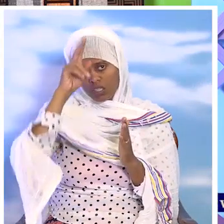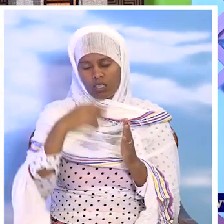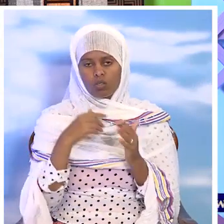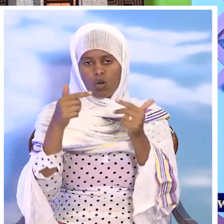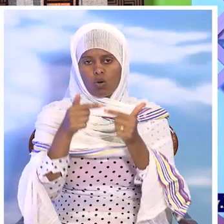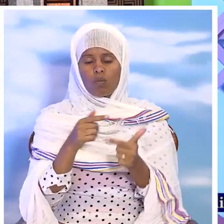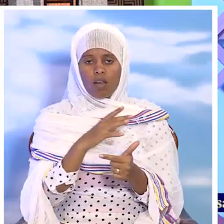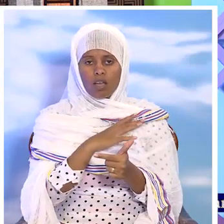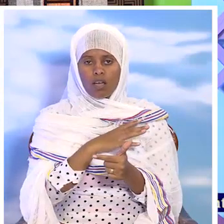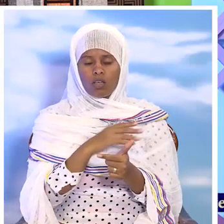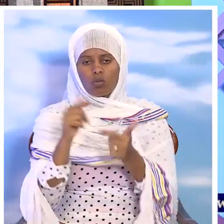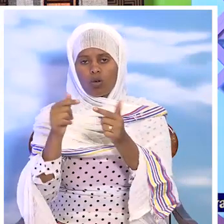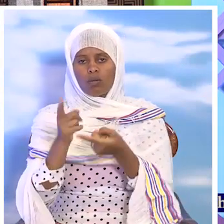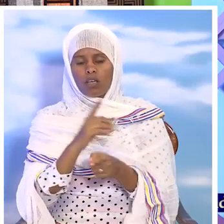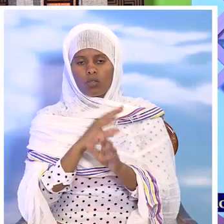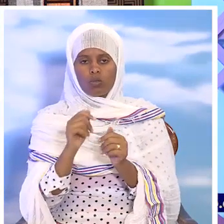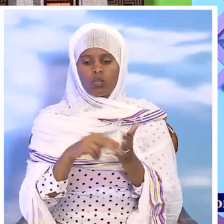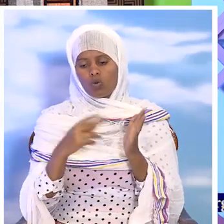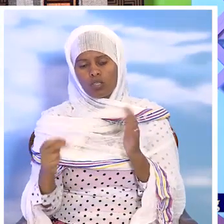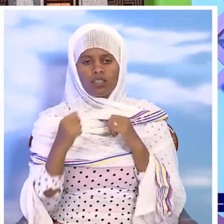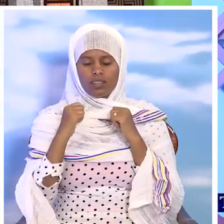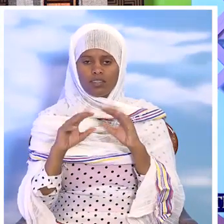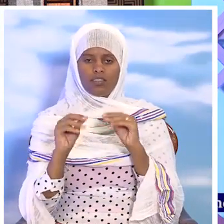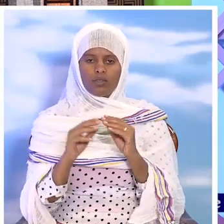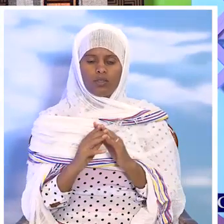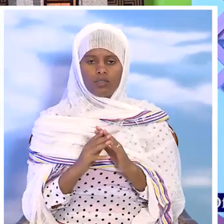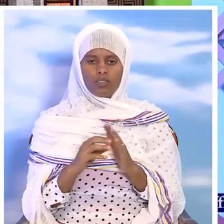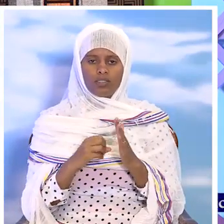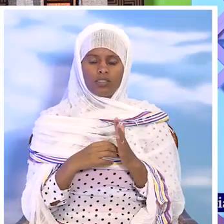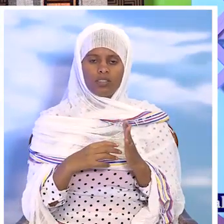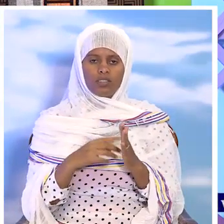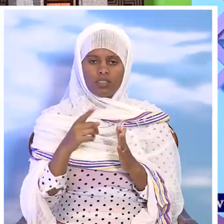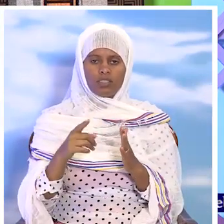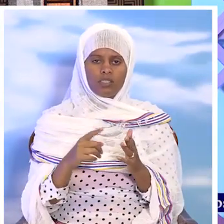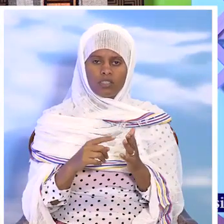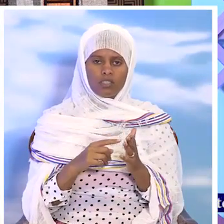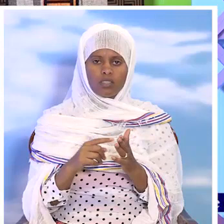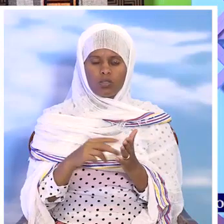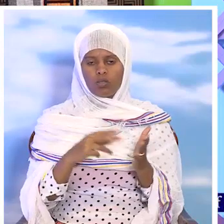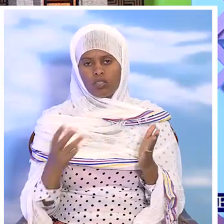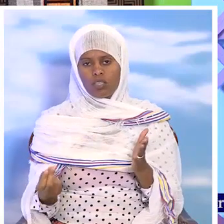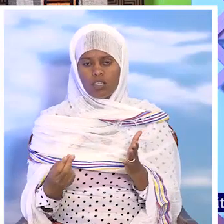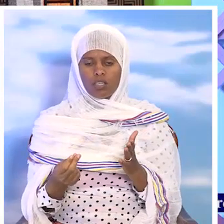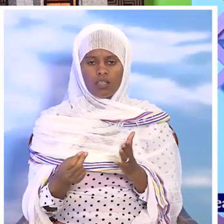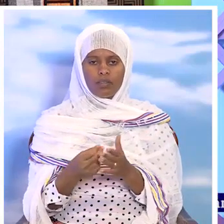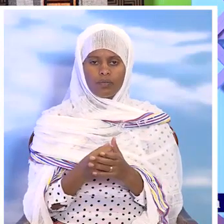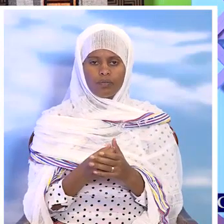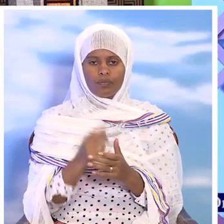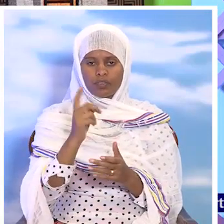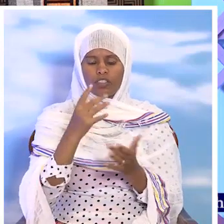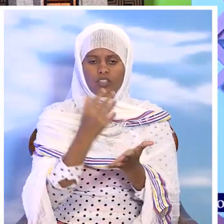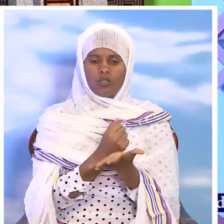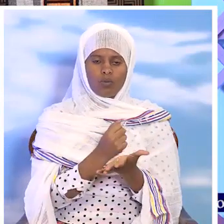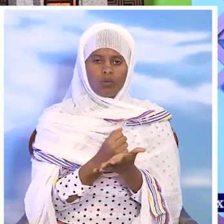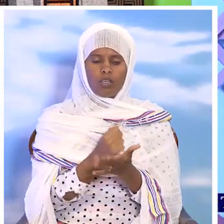ኣለካ ትቃወሞ ኣለካ ትካ ሕንኩለካ ግድን እዩ። ስለዚ ነቲ መገዱ ከንኸፍርስ እዩ ከምኡ ዝብሎ ነይሩ እዚ ከዓ ስዒርዎ ማለት እዩ።